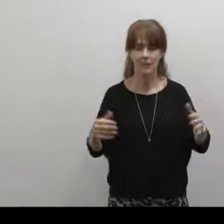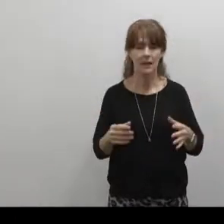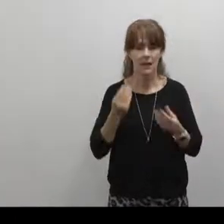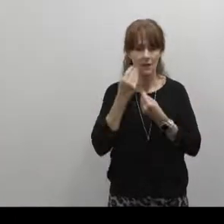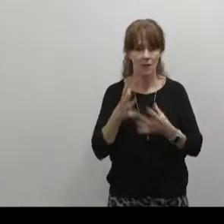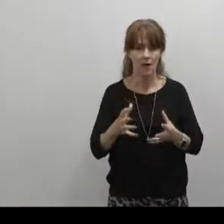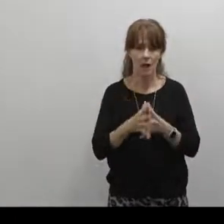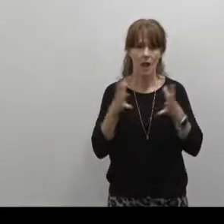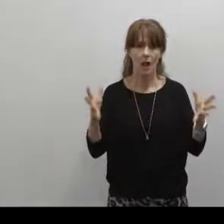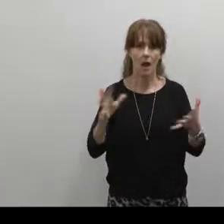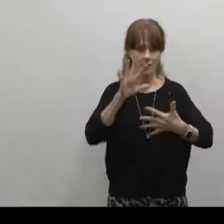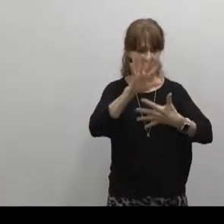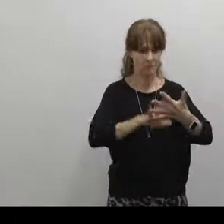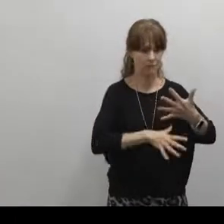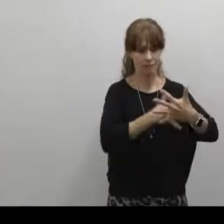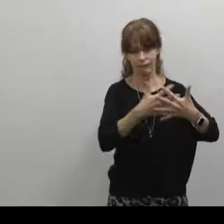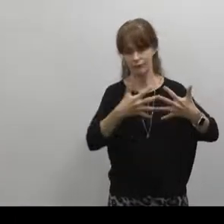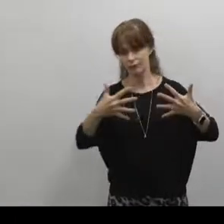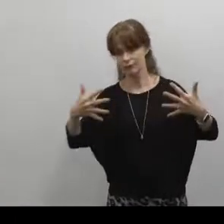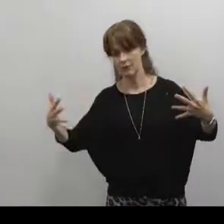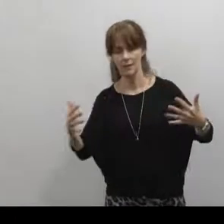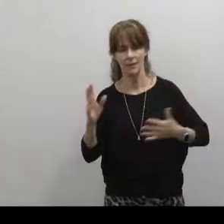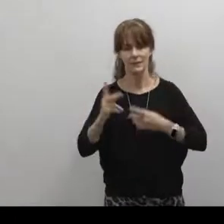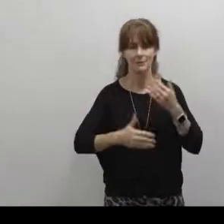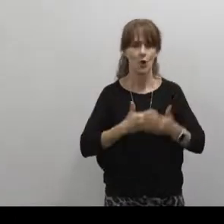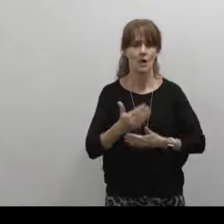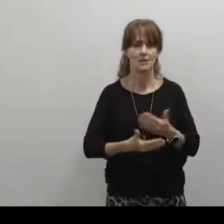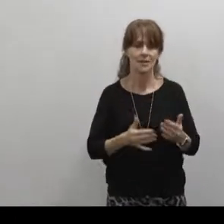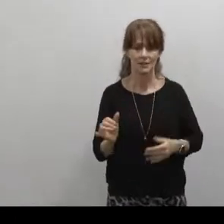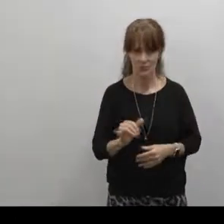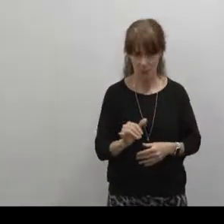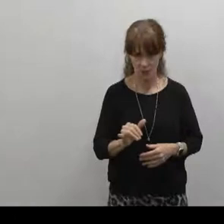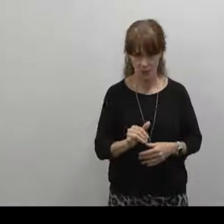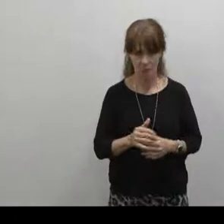khăn cầm ai bị thông bê nhá nữa